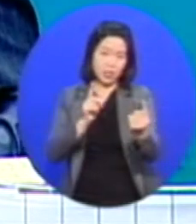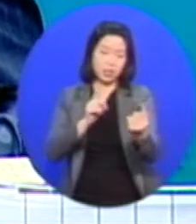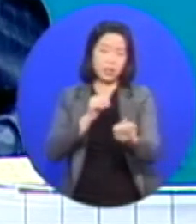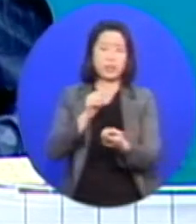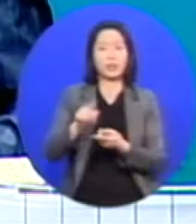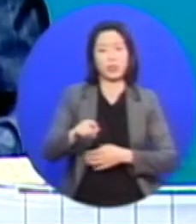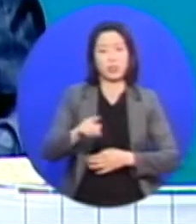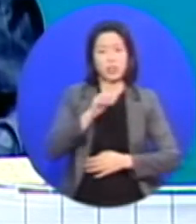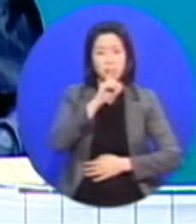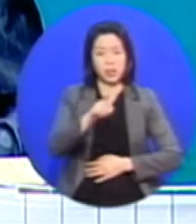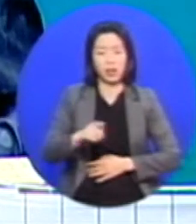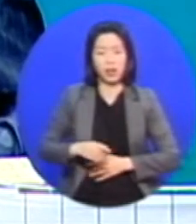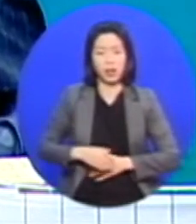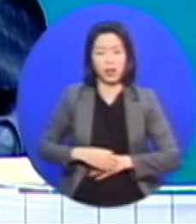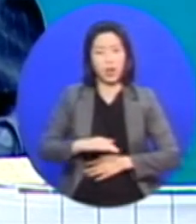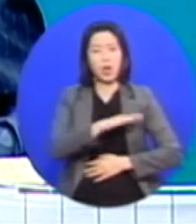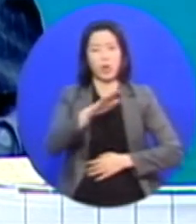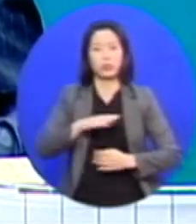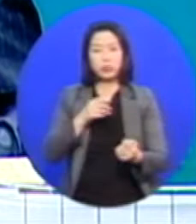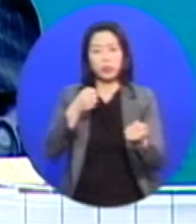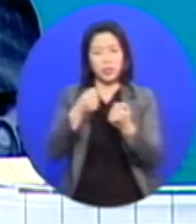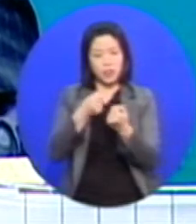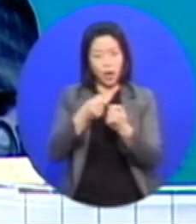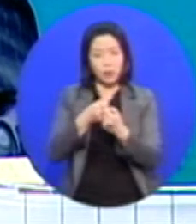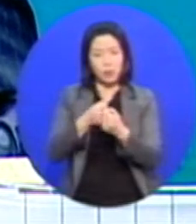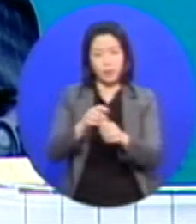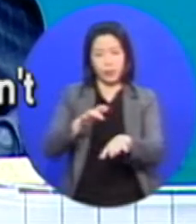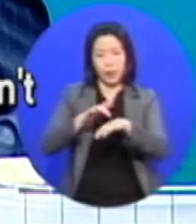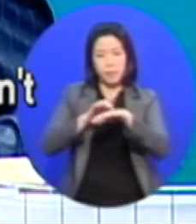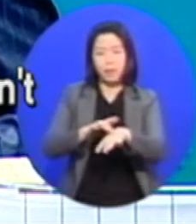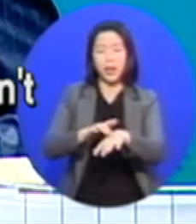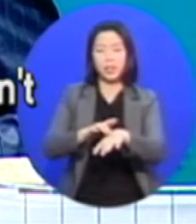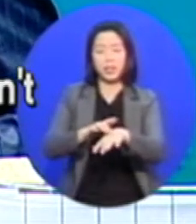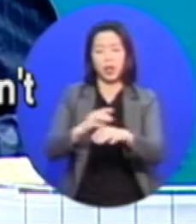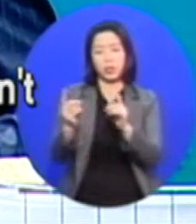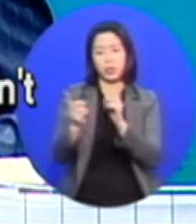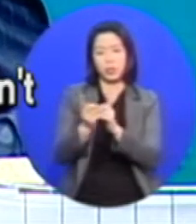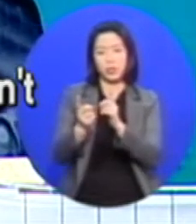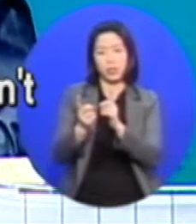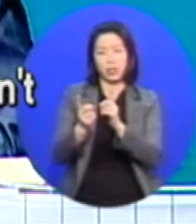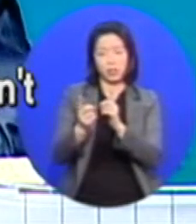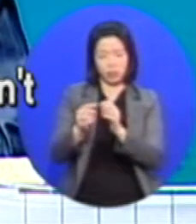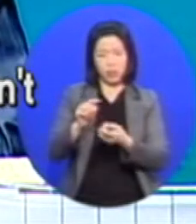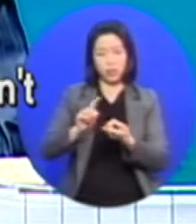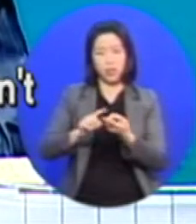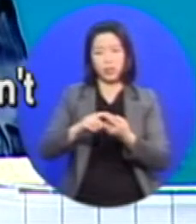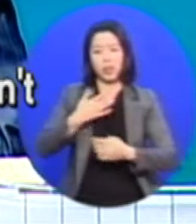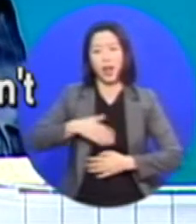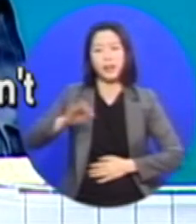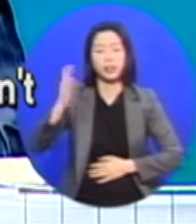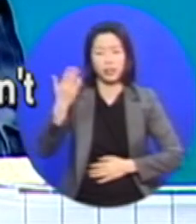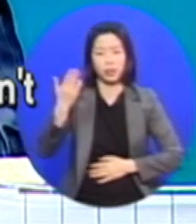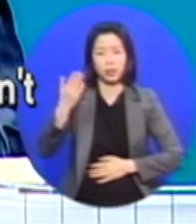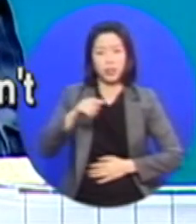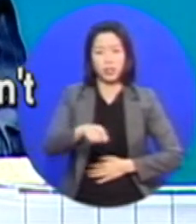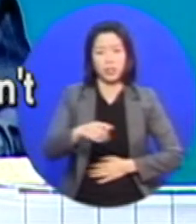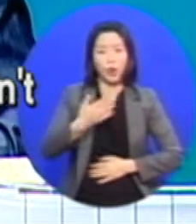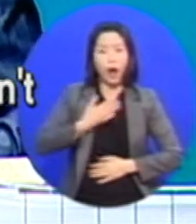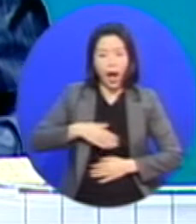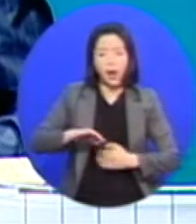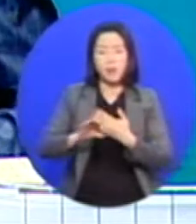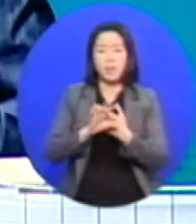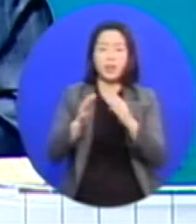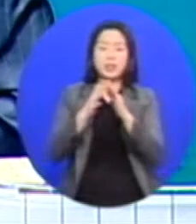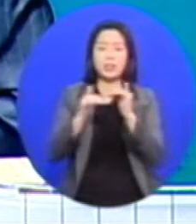싸움은 마귀와 싸우는 것이라는 걸 알라는 거예요 이걸 알면 사랑과 더 이상 싸우지 않아요